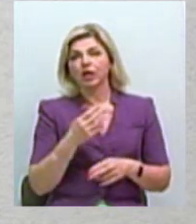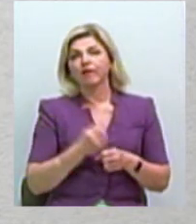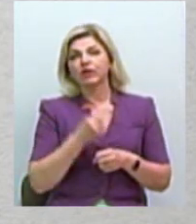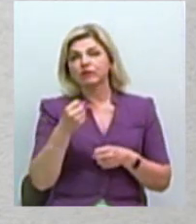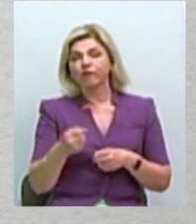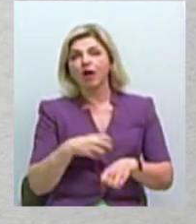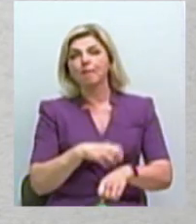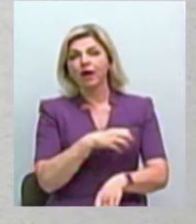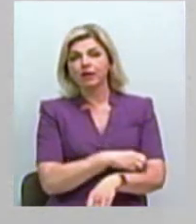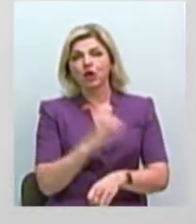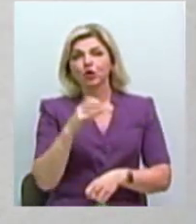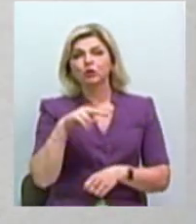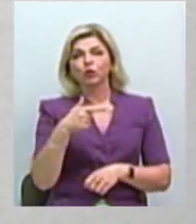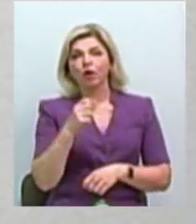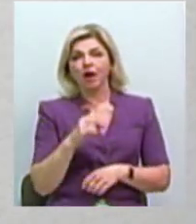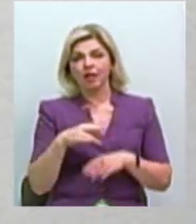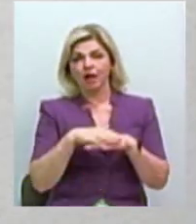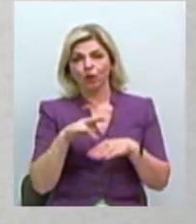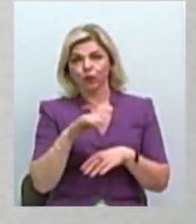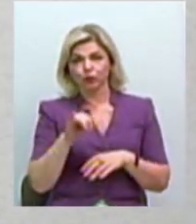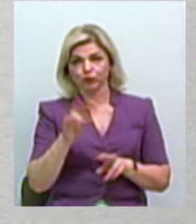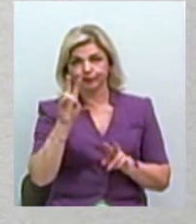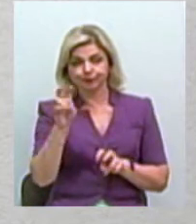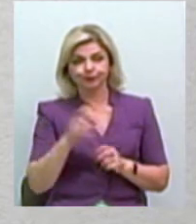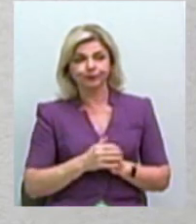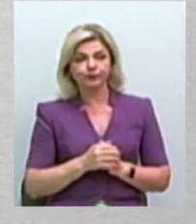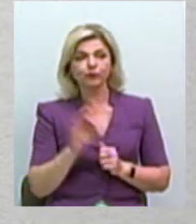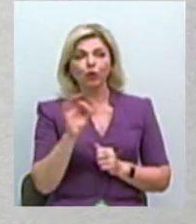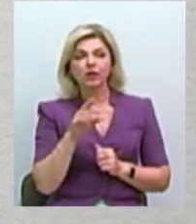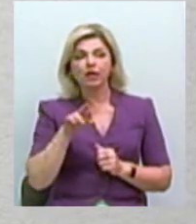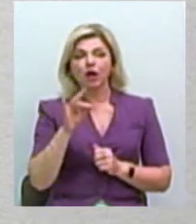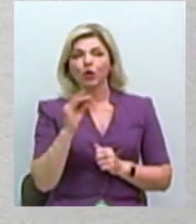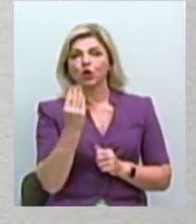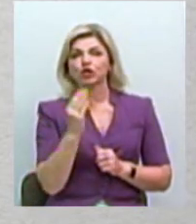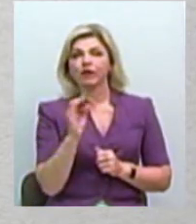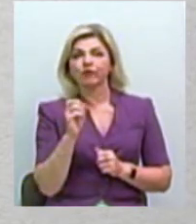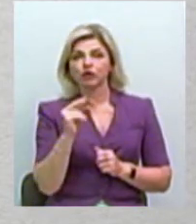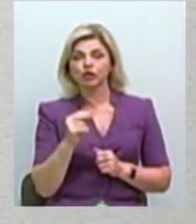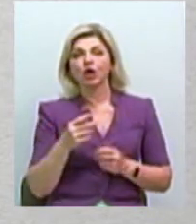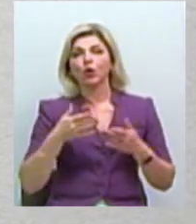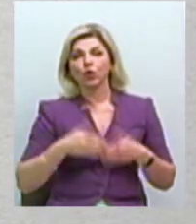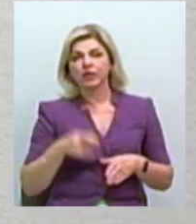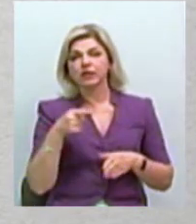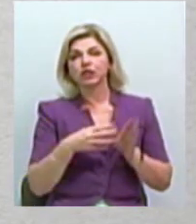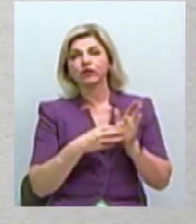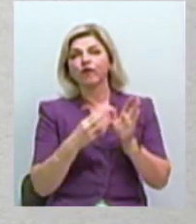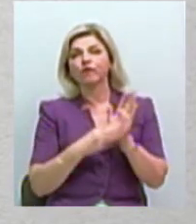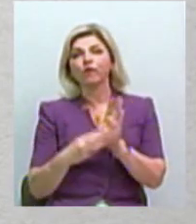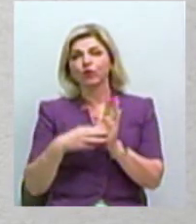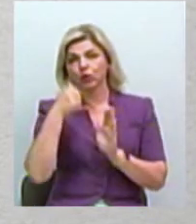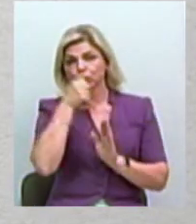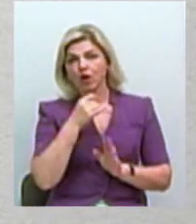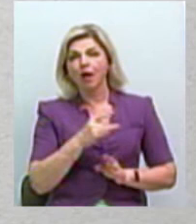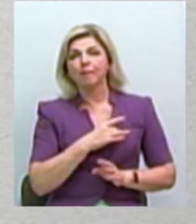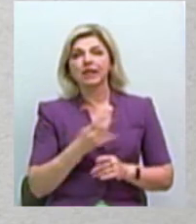політична партія «Слуга народу». Олег Ярошевич. Народився 20 січня 1978 року в селі Шкарівка Білоцерківського